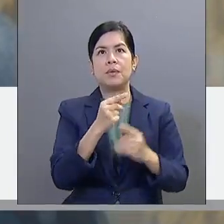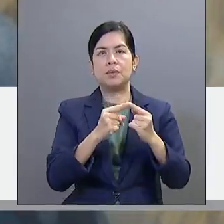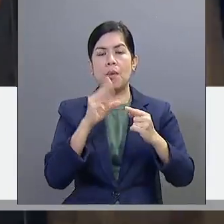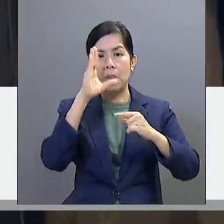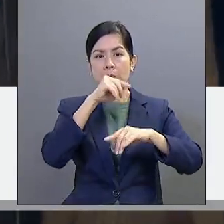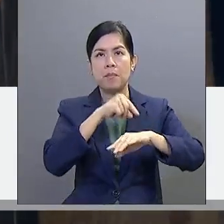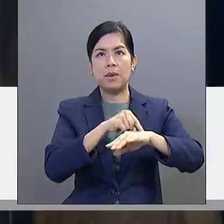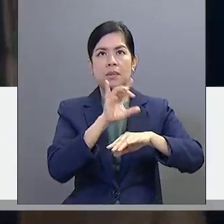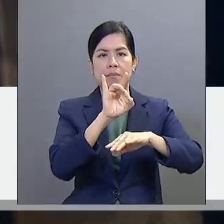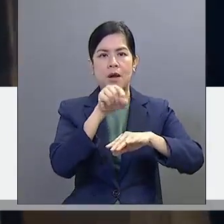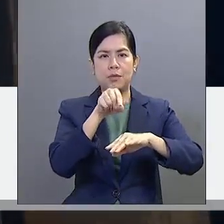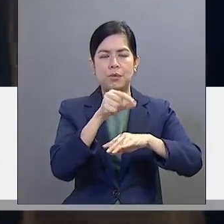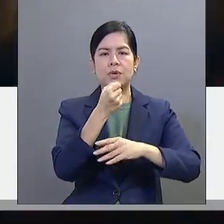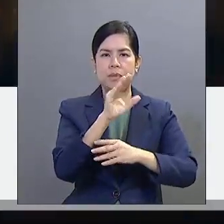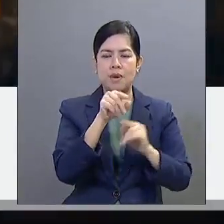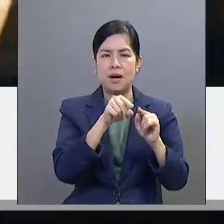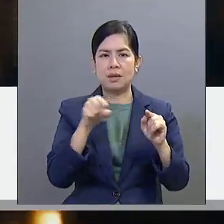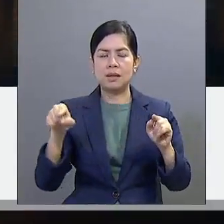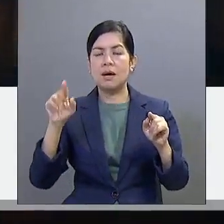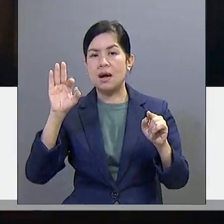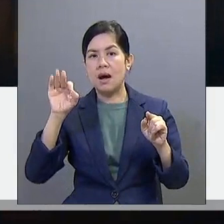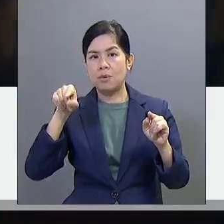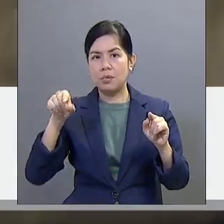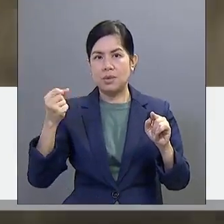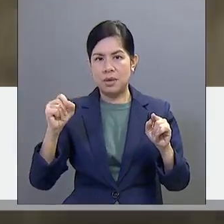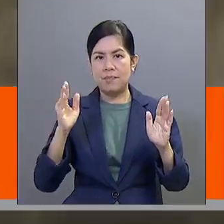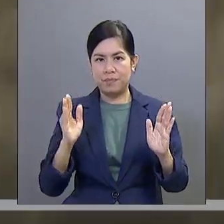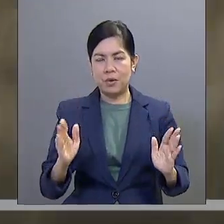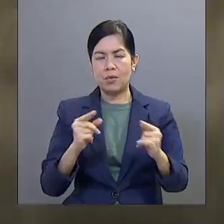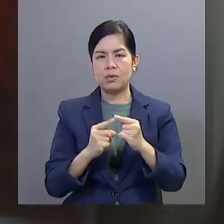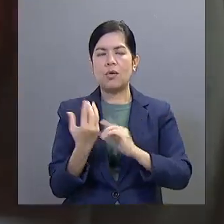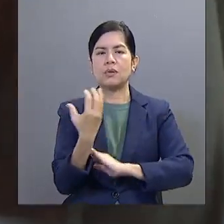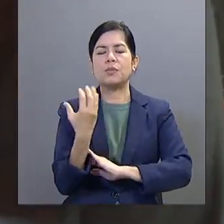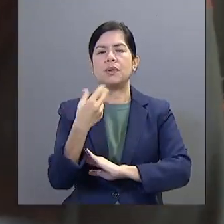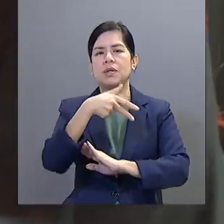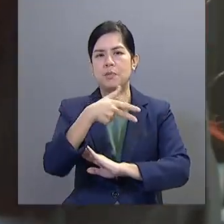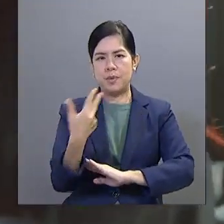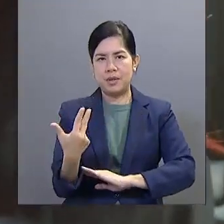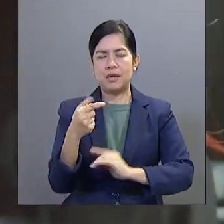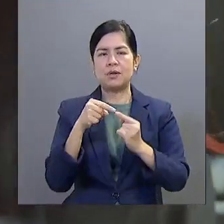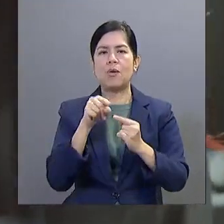ทุ่ม15นาทีถึง3ทุ่ม10นาทีทางช่องไทย PBS หมายเลข3นะคะ